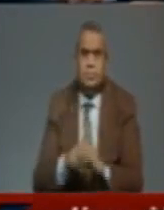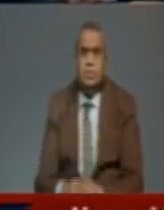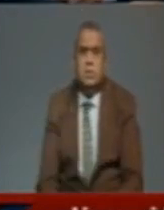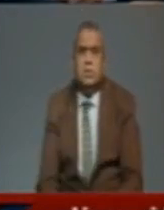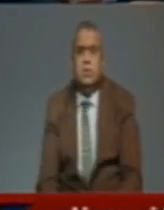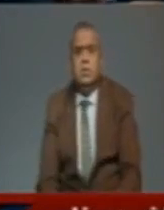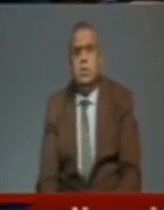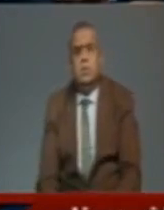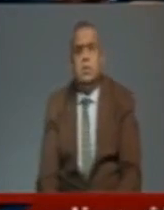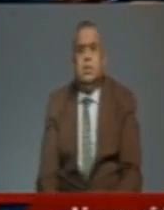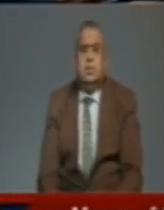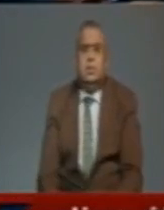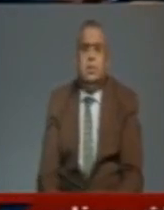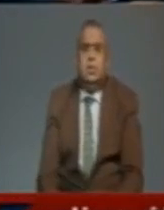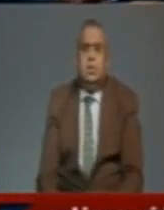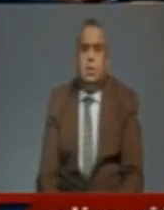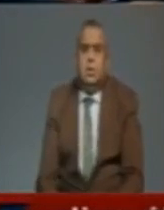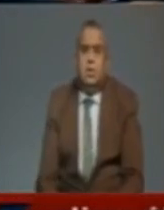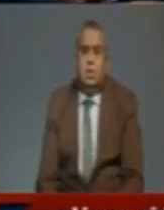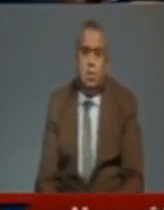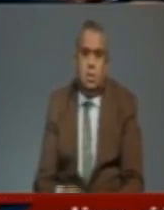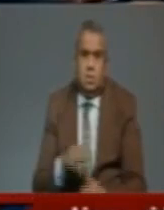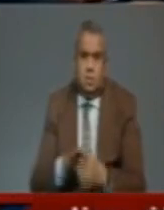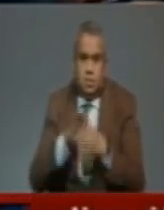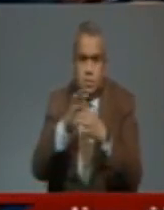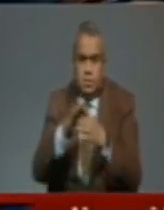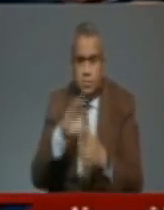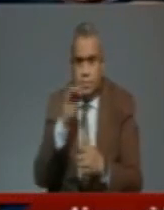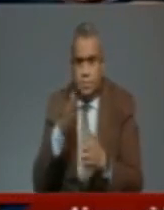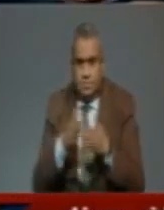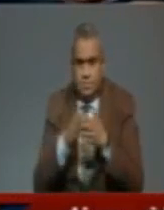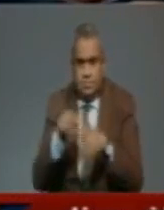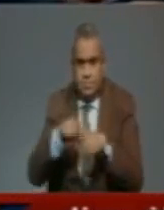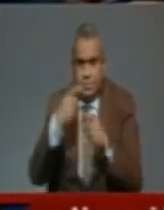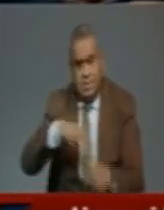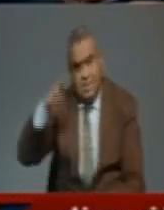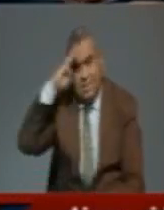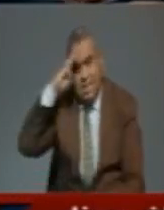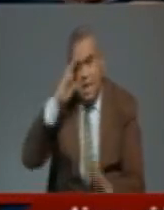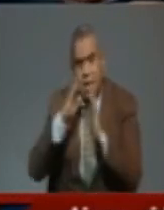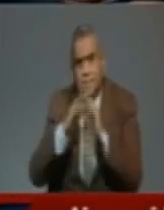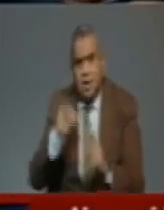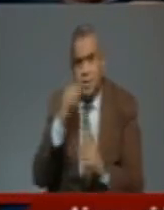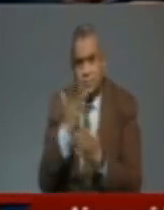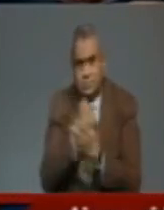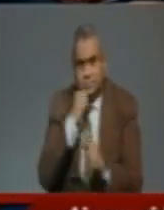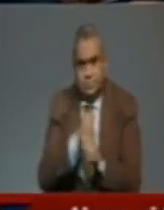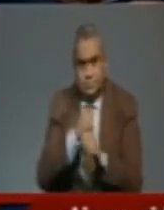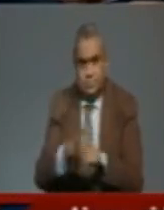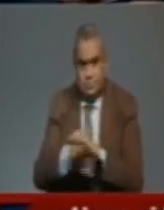امرك. أنا بس عايز أتكلم على محطة الحاويات دي بتاعة تحيا مصر اللي هو قال إن إحنا